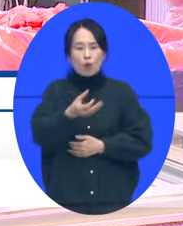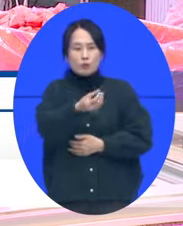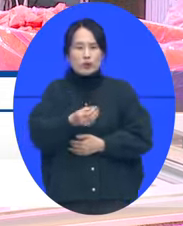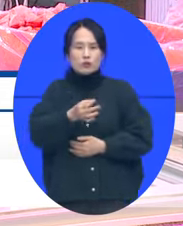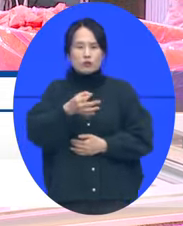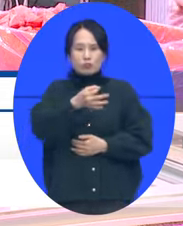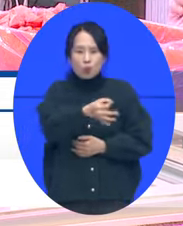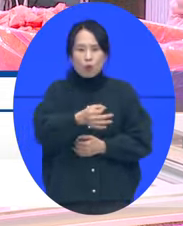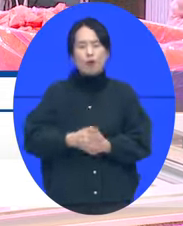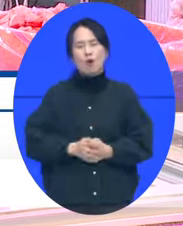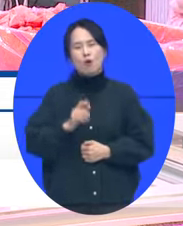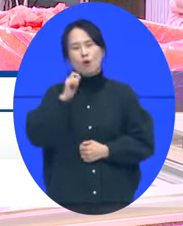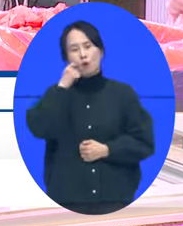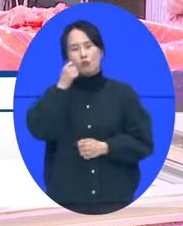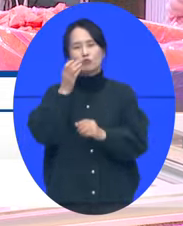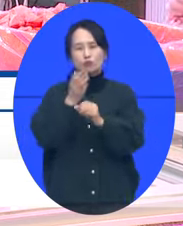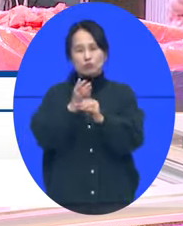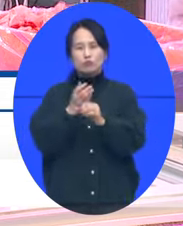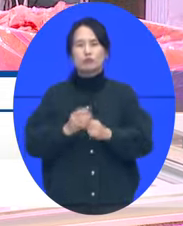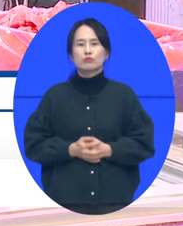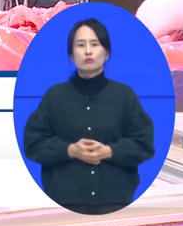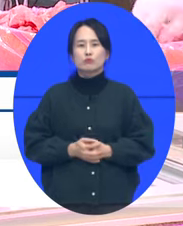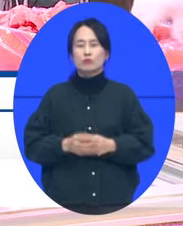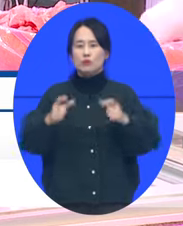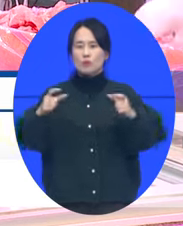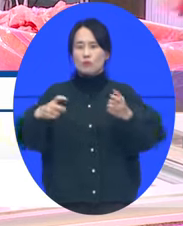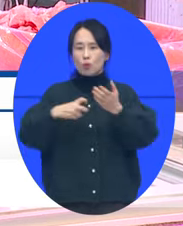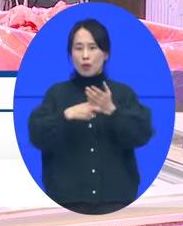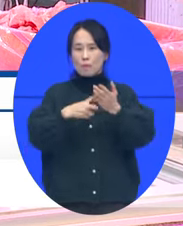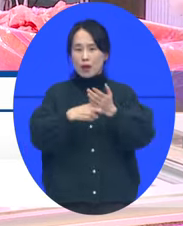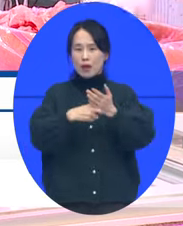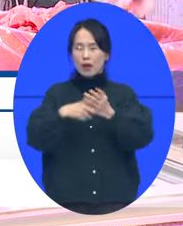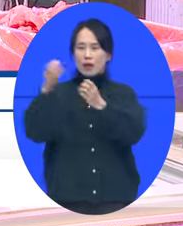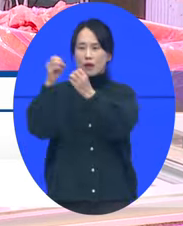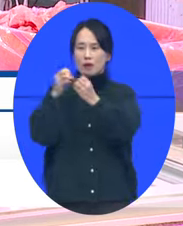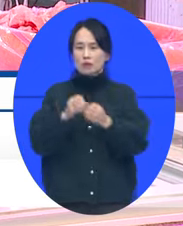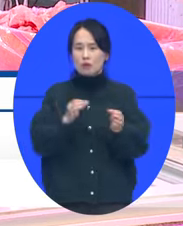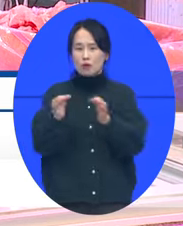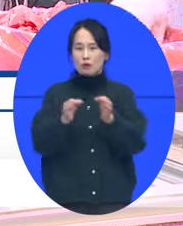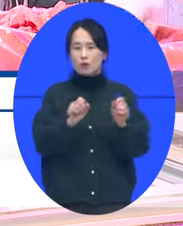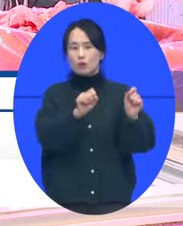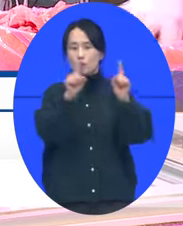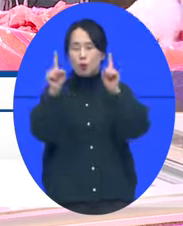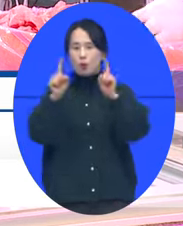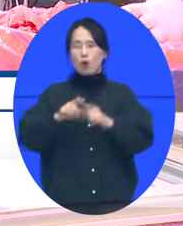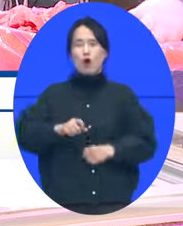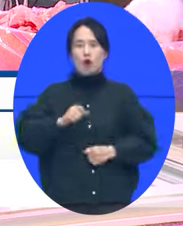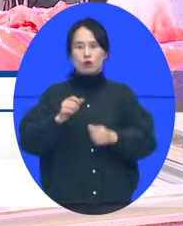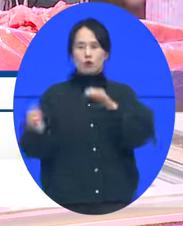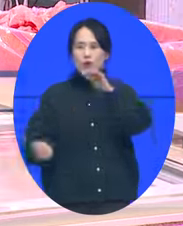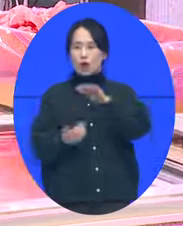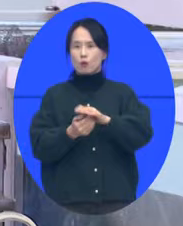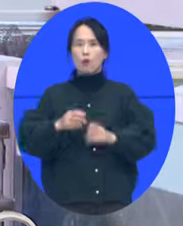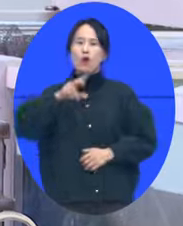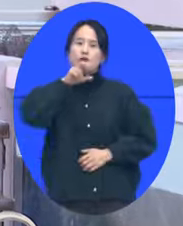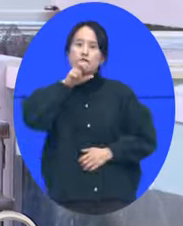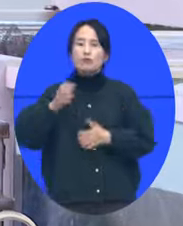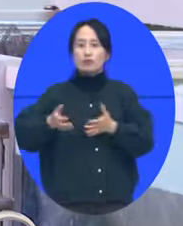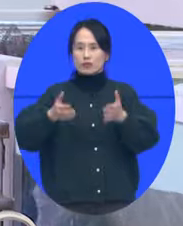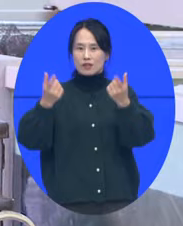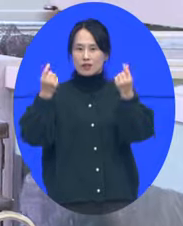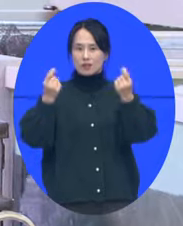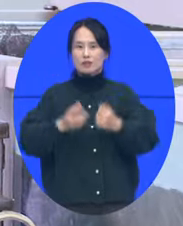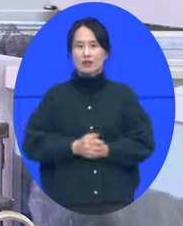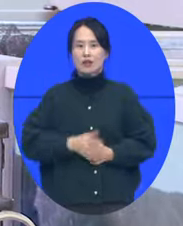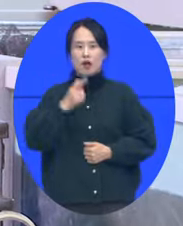임대료 줄여야 모든 게 어려워지는 상황에서 지역화폐가 전통시장을 살리는 최고의 지름길이라고.